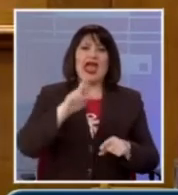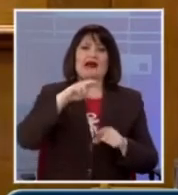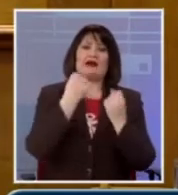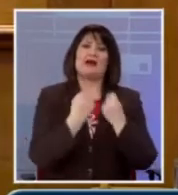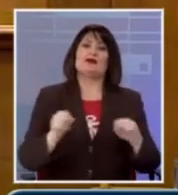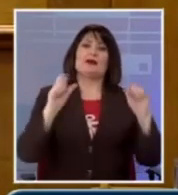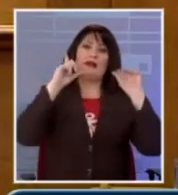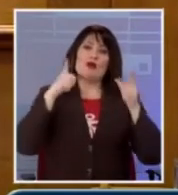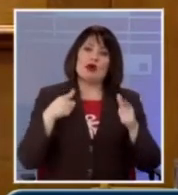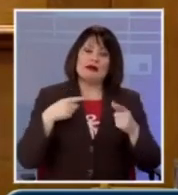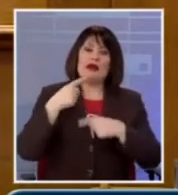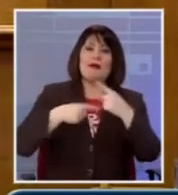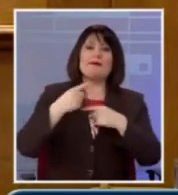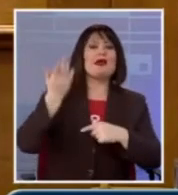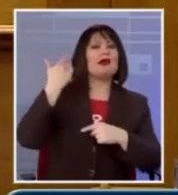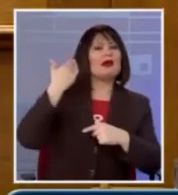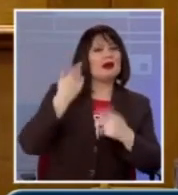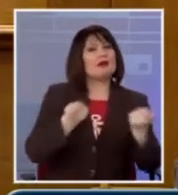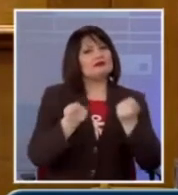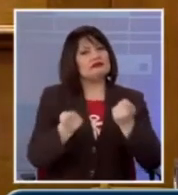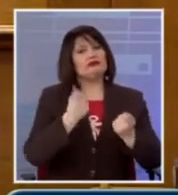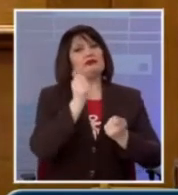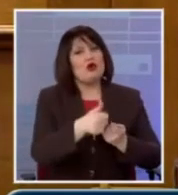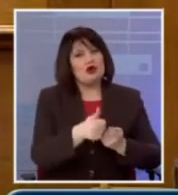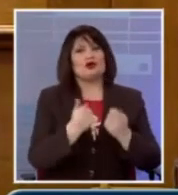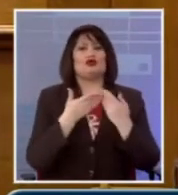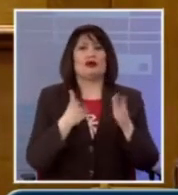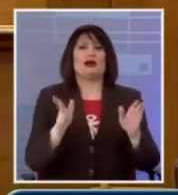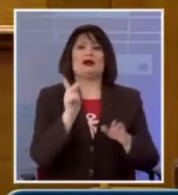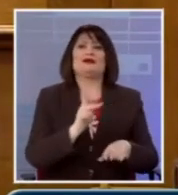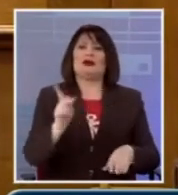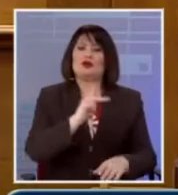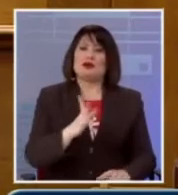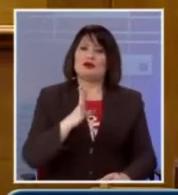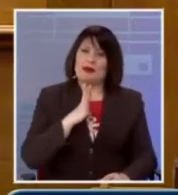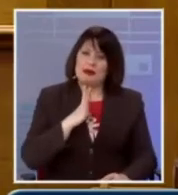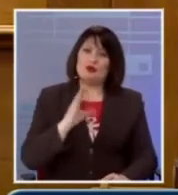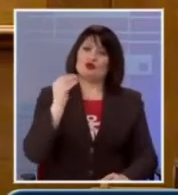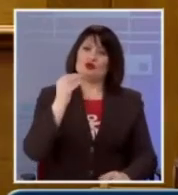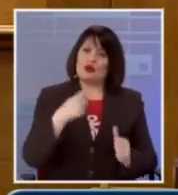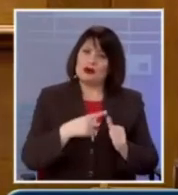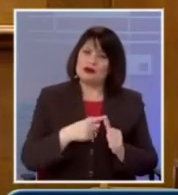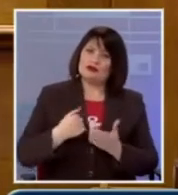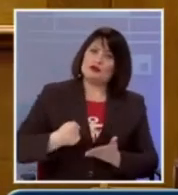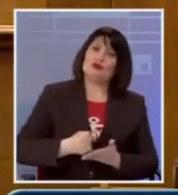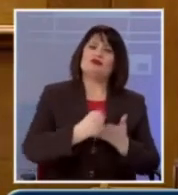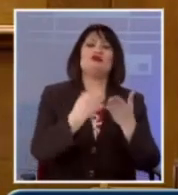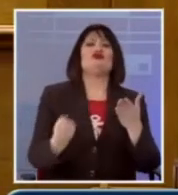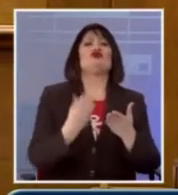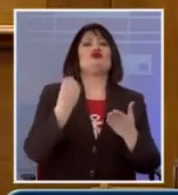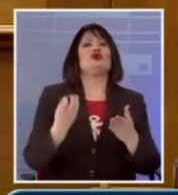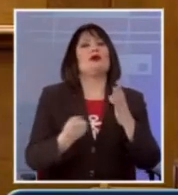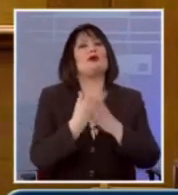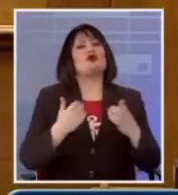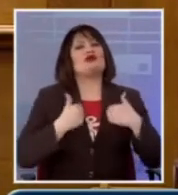ανεξάρτητη, στηριγμένη στην εμπειρία της πολύμηνης αυτοδιαχείρισης, ανοιχτή στην κοινωνία, που θα επενδύει στον πολιτισμό και θα στηρίζει νέους δημιουργούς και την